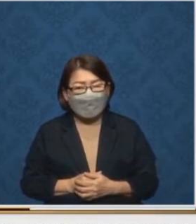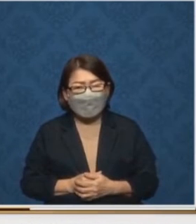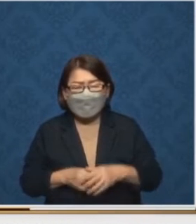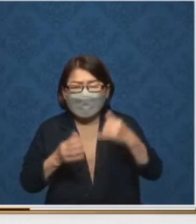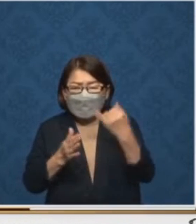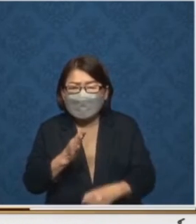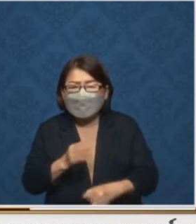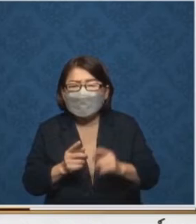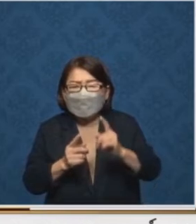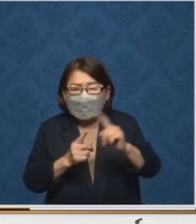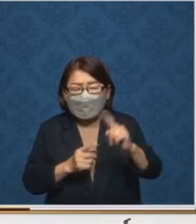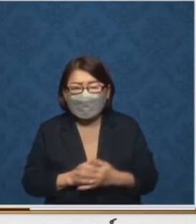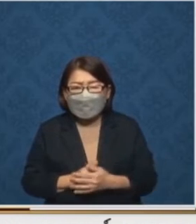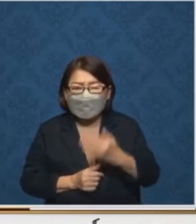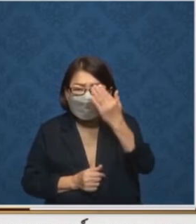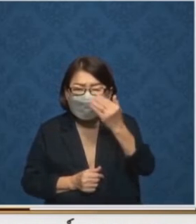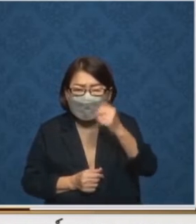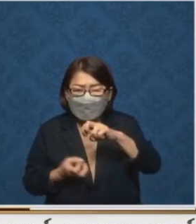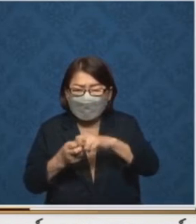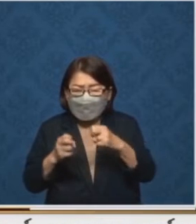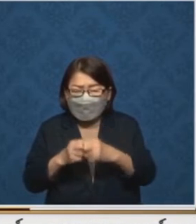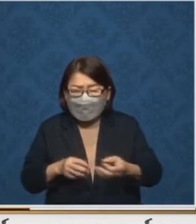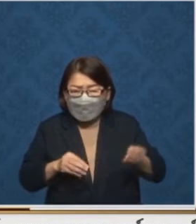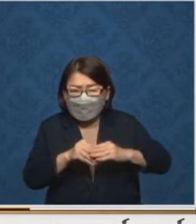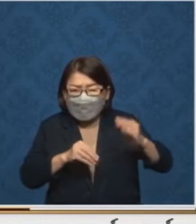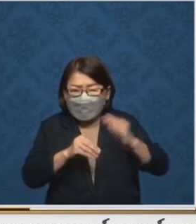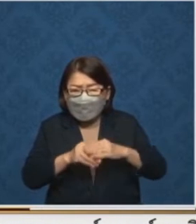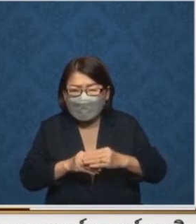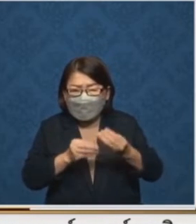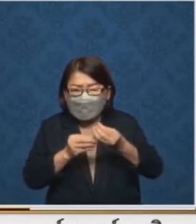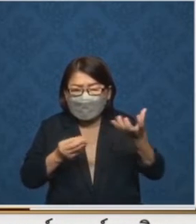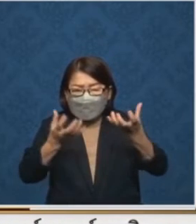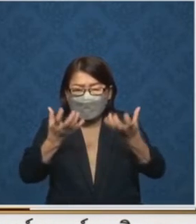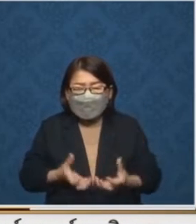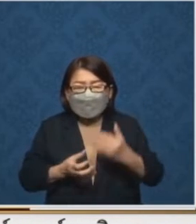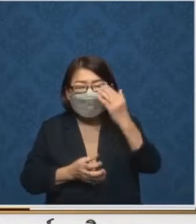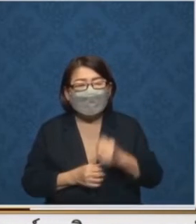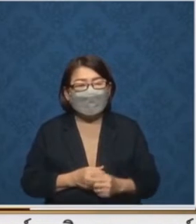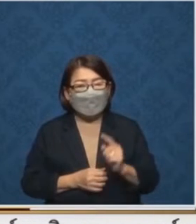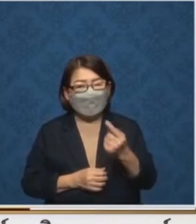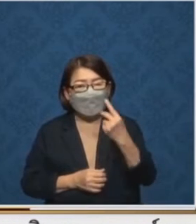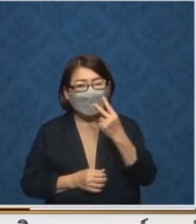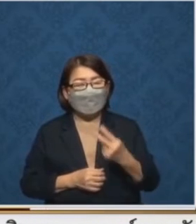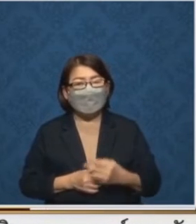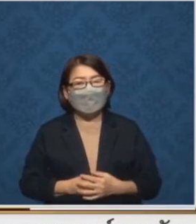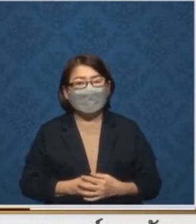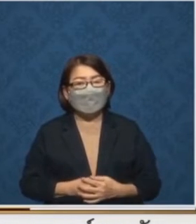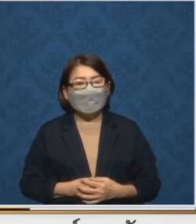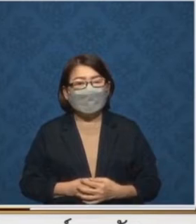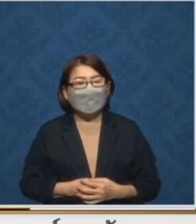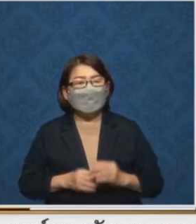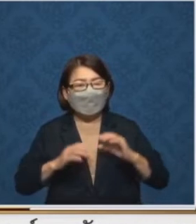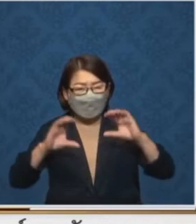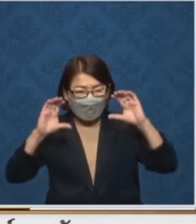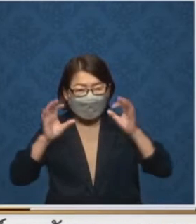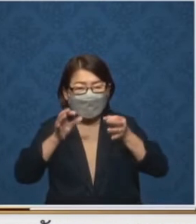รัฐบาตกสิใจผิดภาฐในเรื่องแรกเลยนะกวบประมาณแผนดิ้นสองอทิที่แล้วเราพ่งเพียนาผ่าน